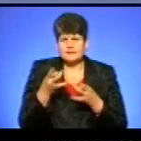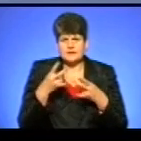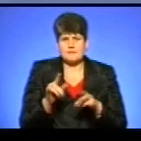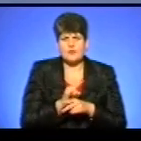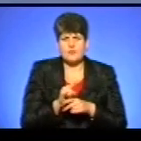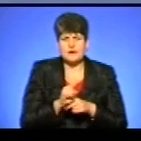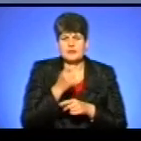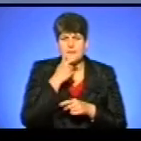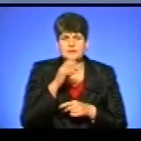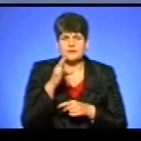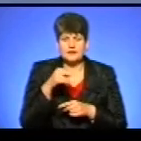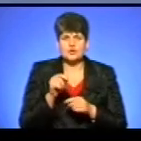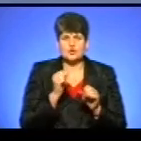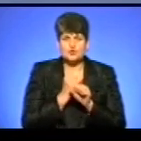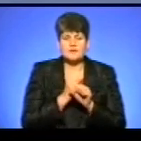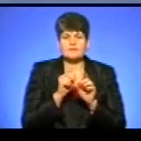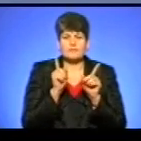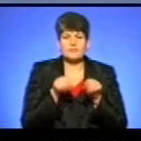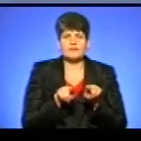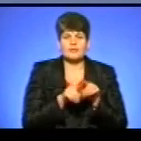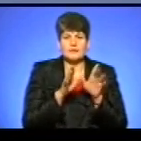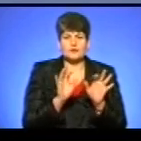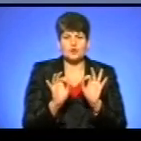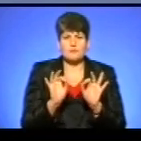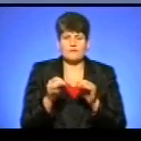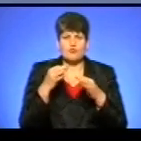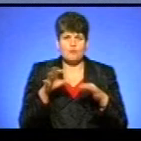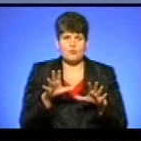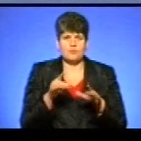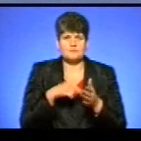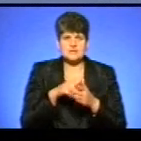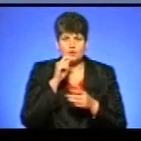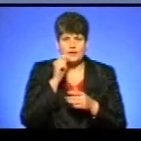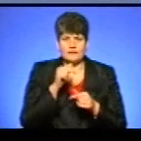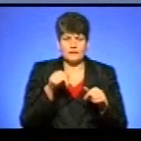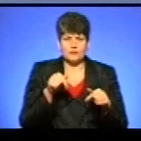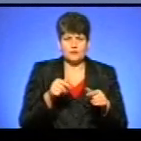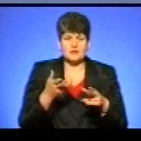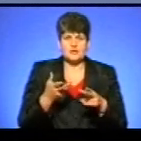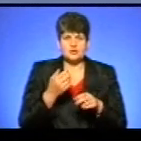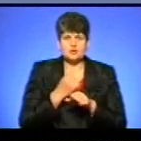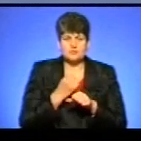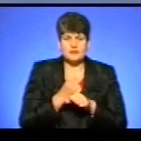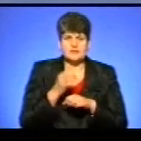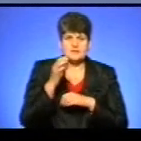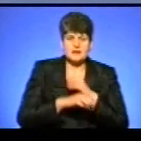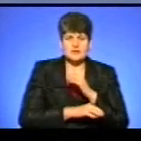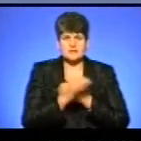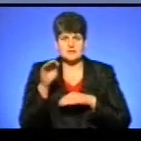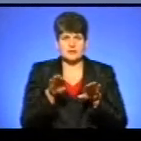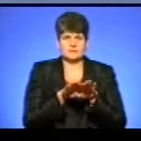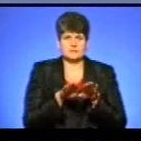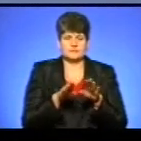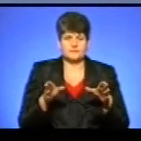обманюйте, пане Надав, і зробіть так нормально, як в будь-якому місті України, а не тут. Ви зробили захід і схід, порівняно